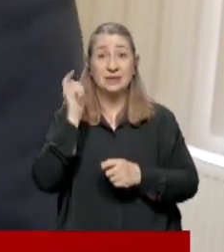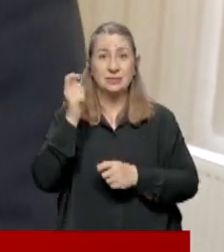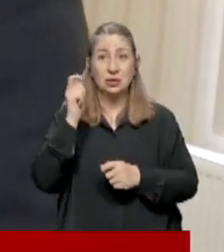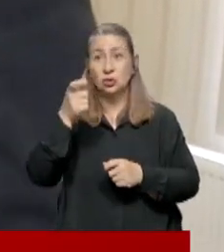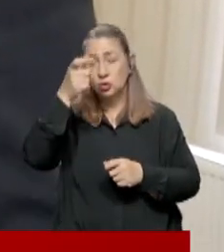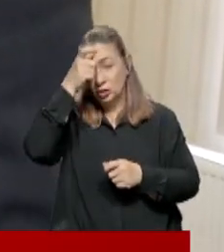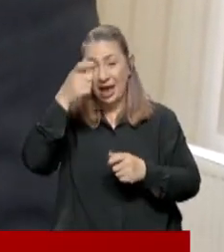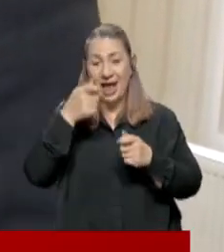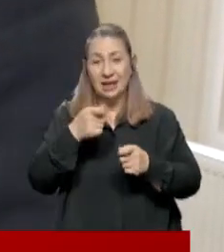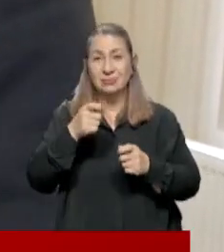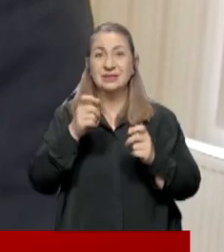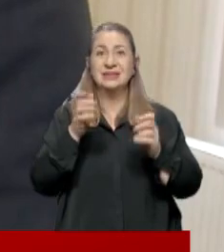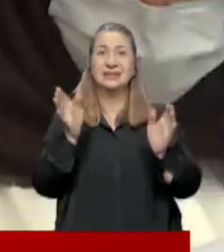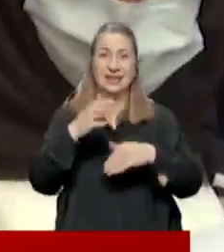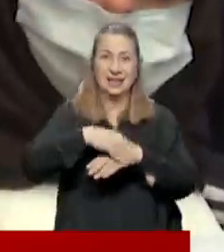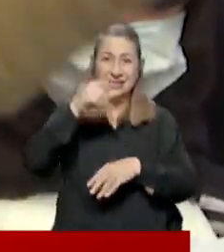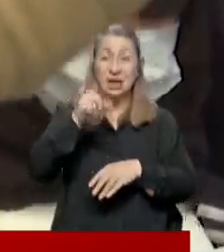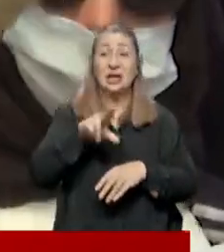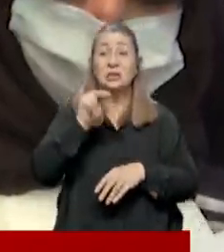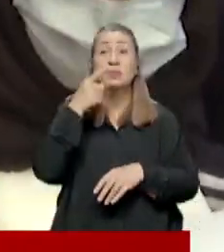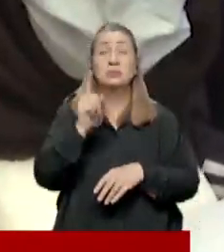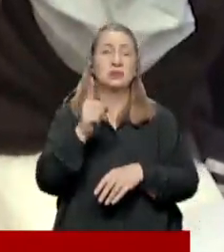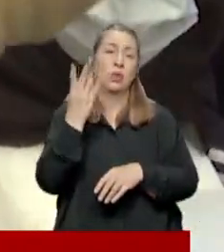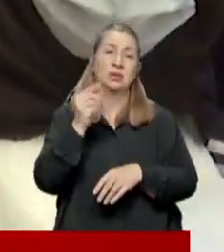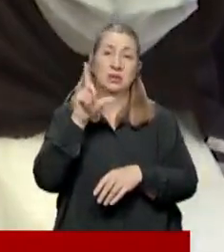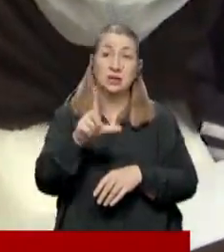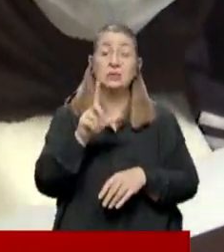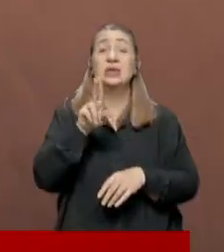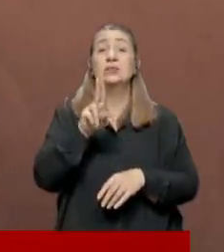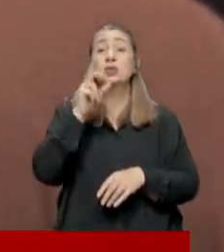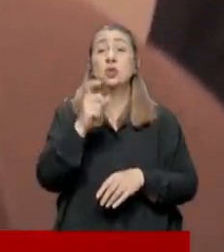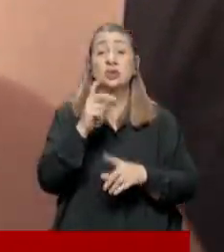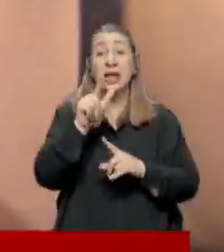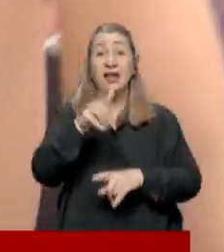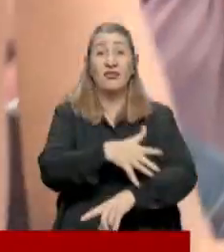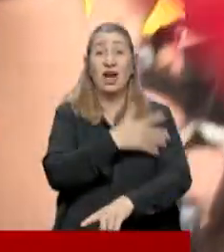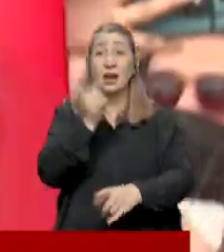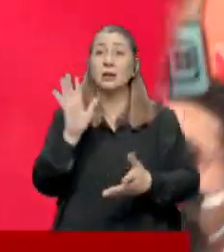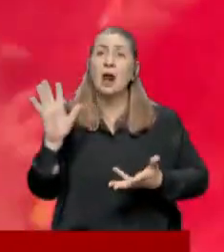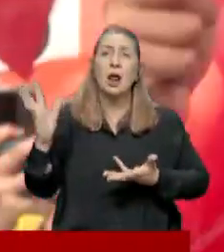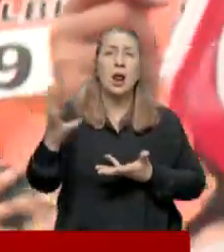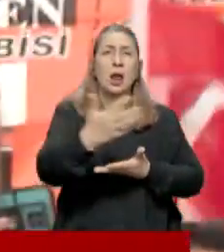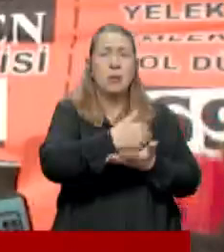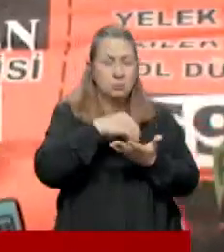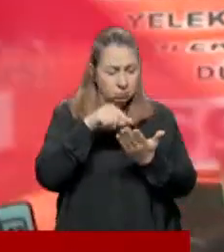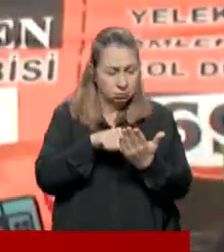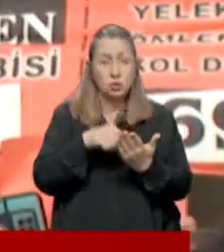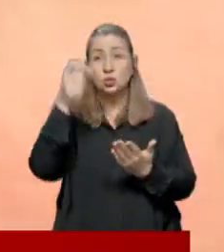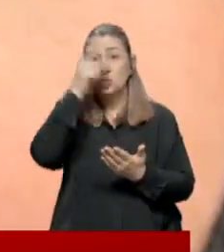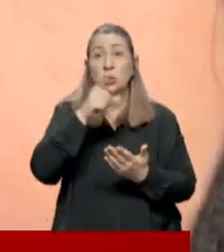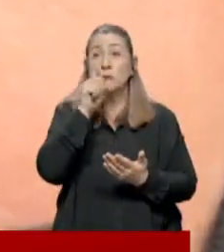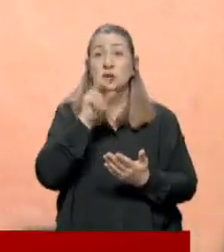temsilcisi Türk eğitim-sen 70.000 atama talebinde oldukça kararlı Çünkü 79 il valilikleri nden aldıkları verilere göre